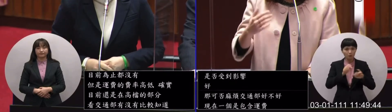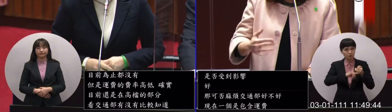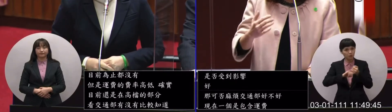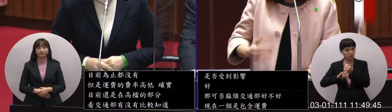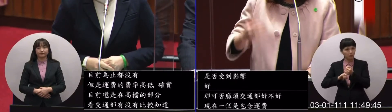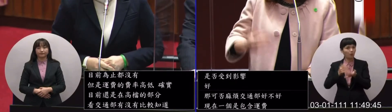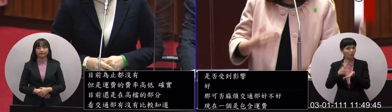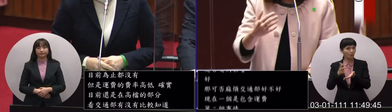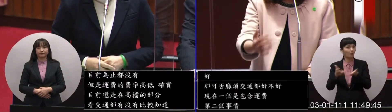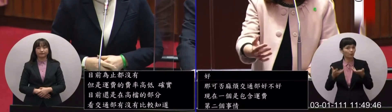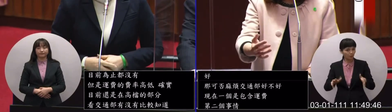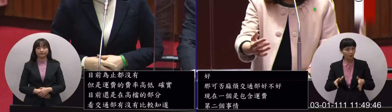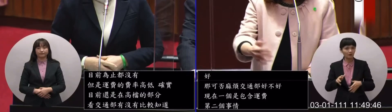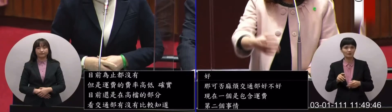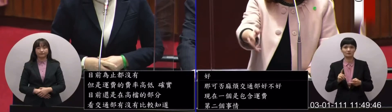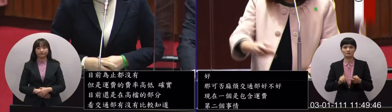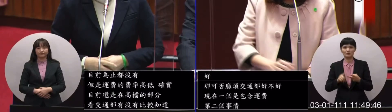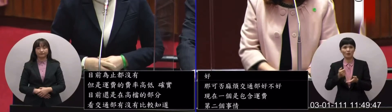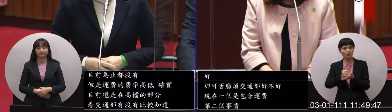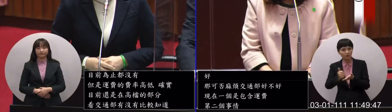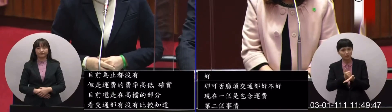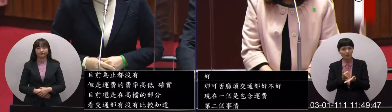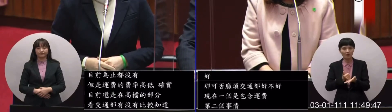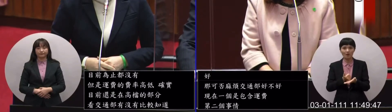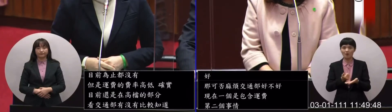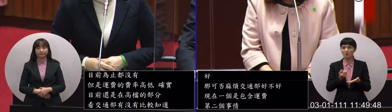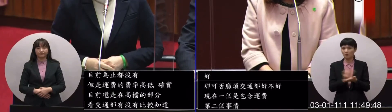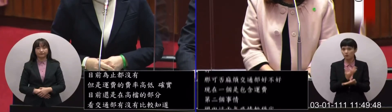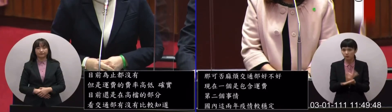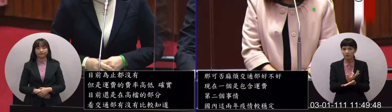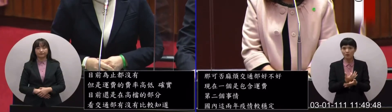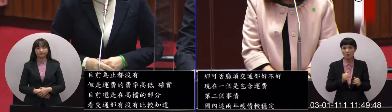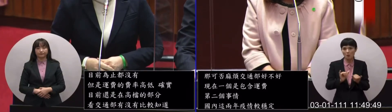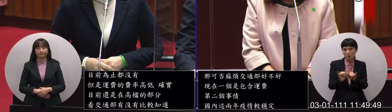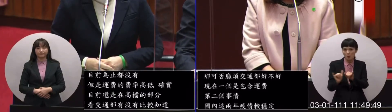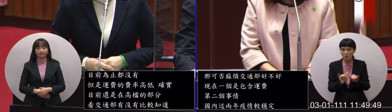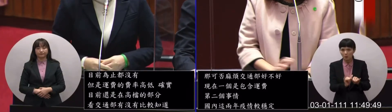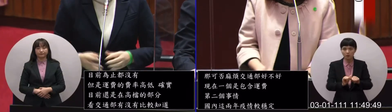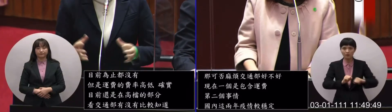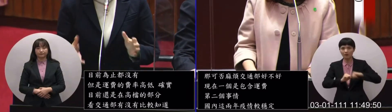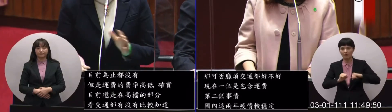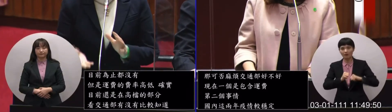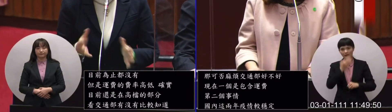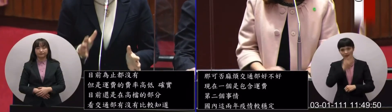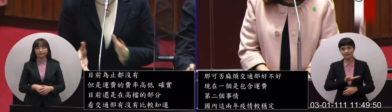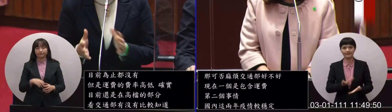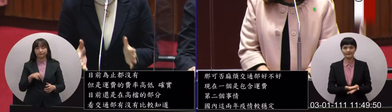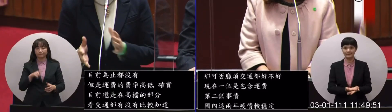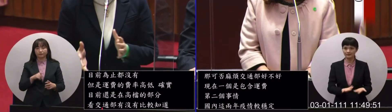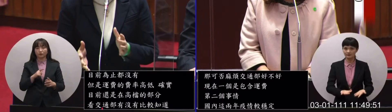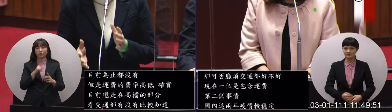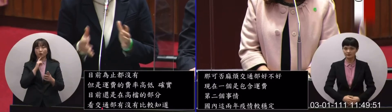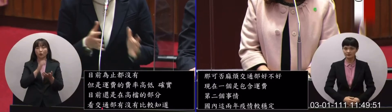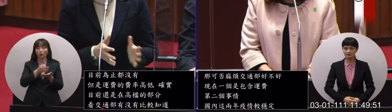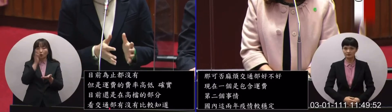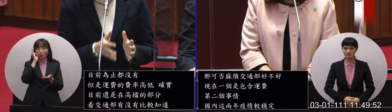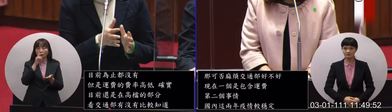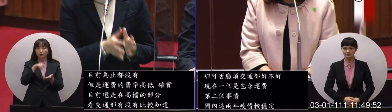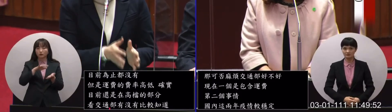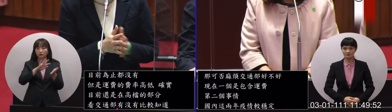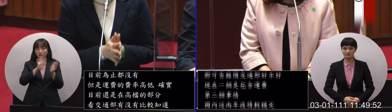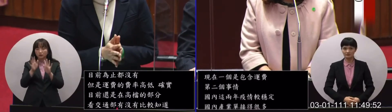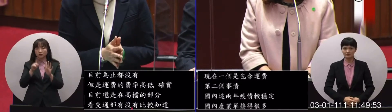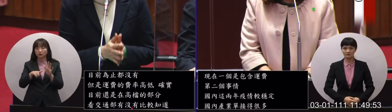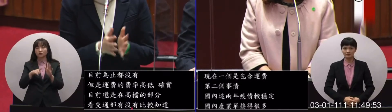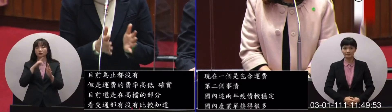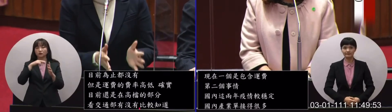是咱国内货柜无够。还是说跟人抢货贵，国际上抢货贵会抢输人家。 那我们有没有贵的部分？那这个部分我